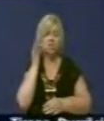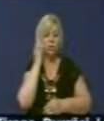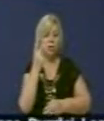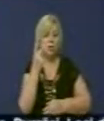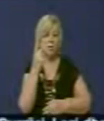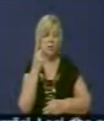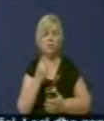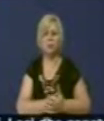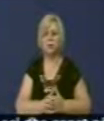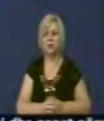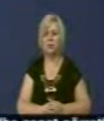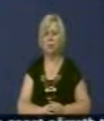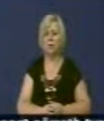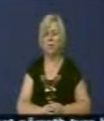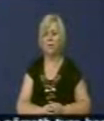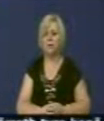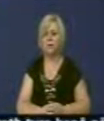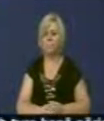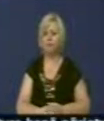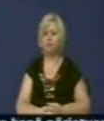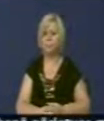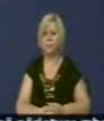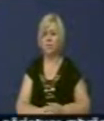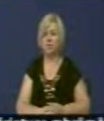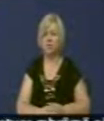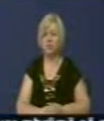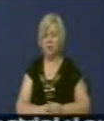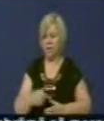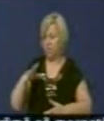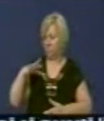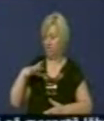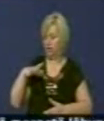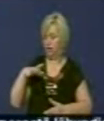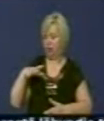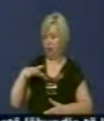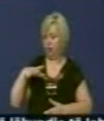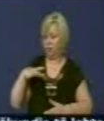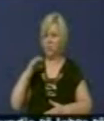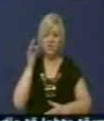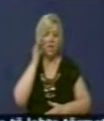dhe i dëshproi gazetarët e shumë nga mbar bota që ishin mbledhur atë ditë te hoteli Grand.